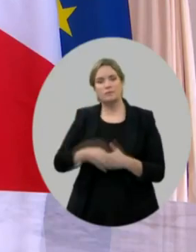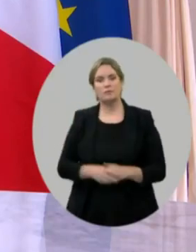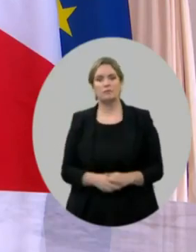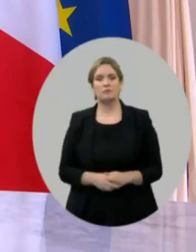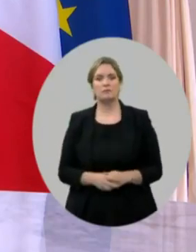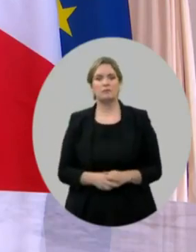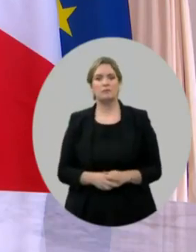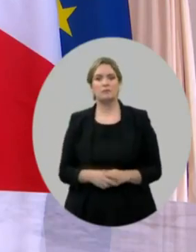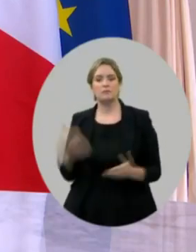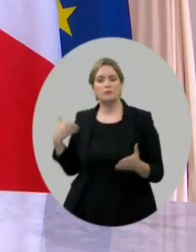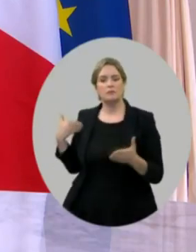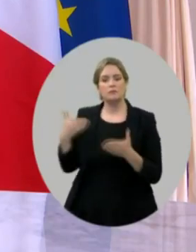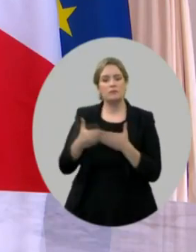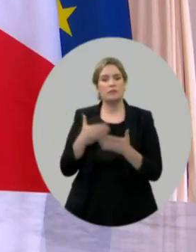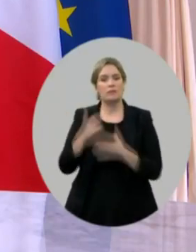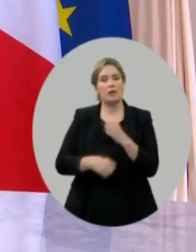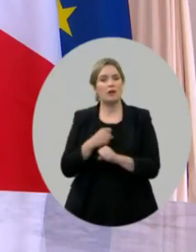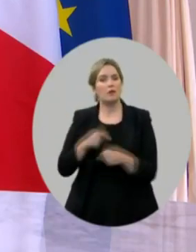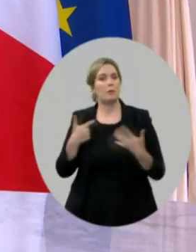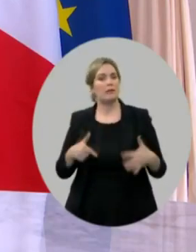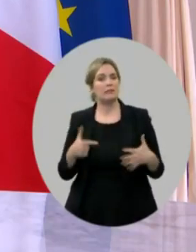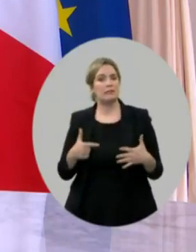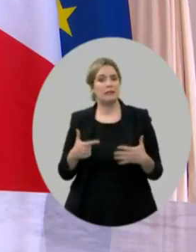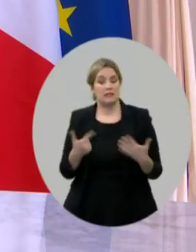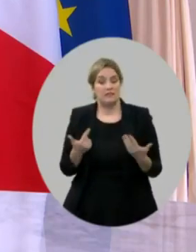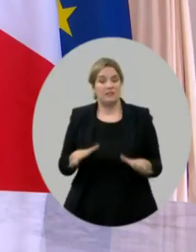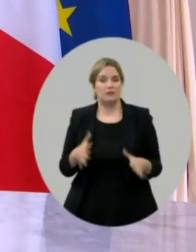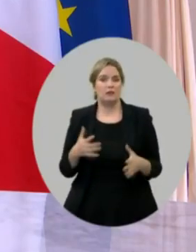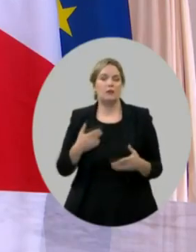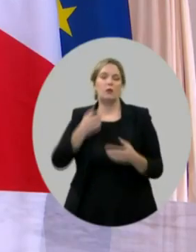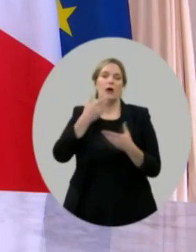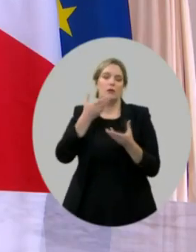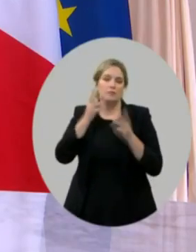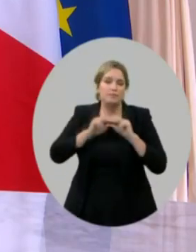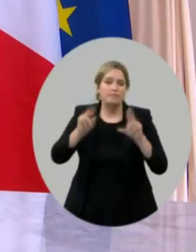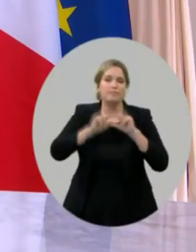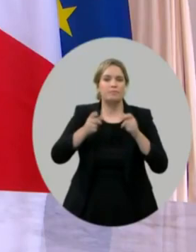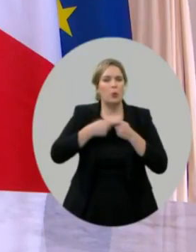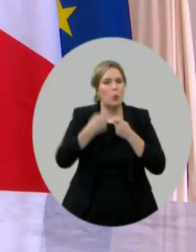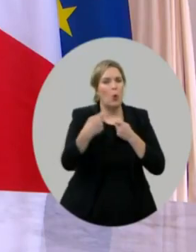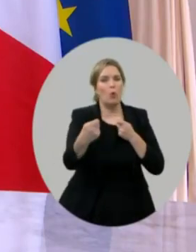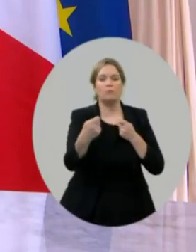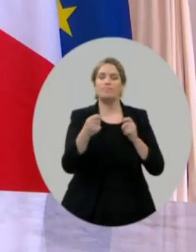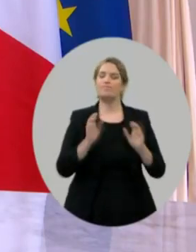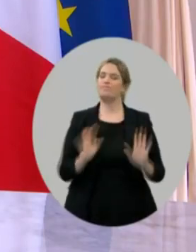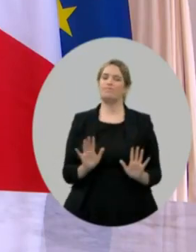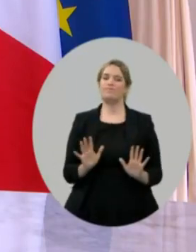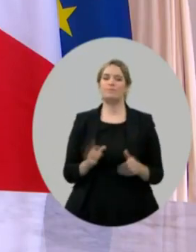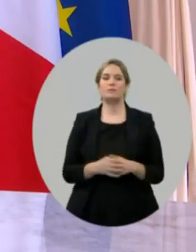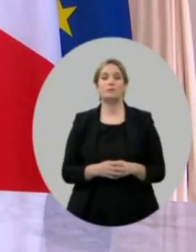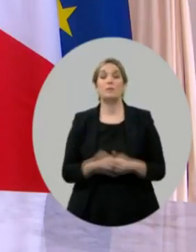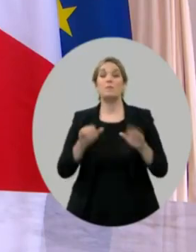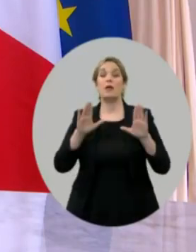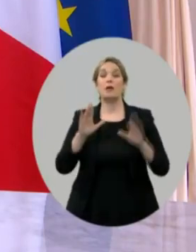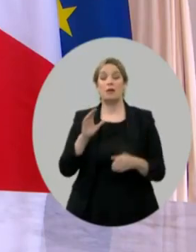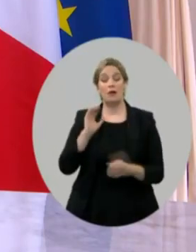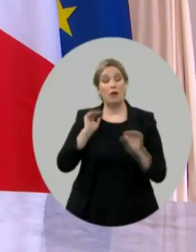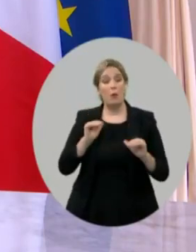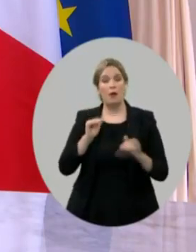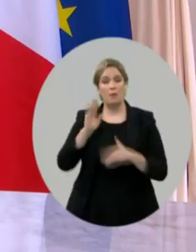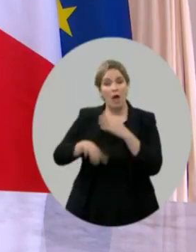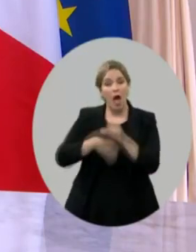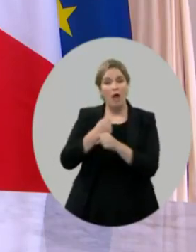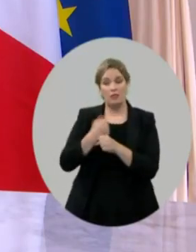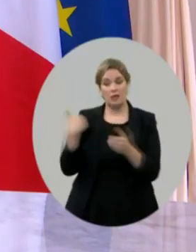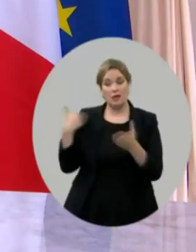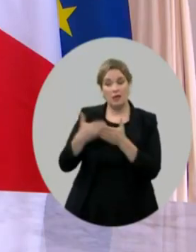L'année 2017 s'achève et je ne veux pas passer trop de temps à revenir sur celle-ci. Ce fut l'année du choix, le